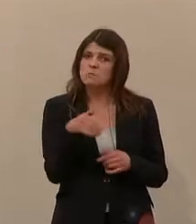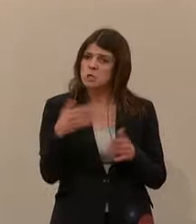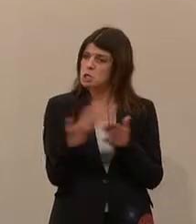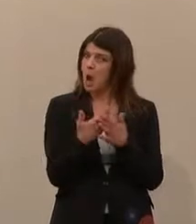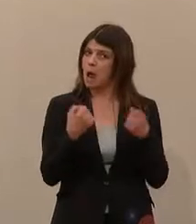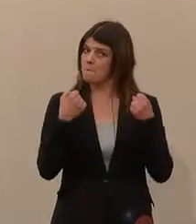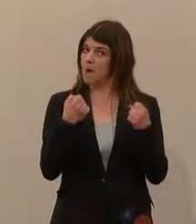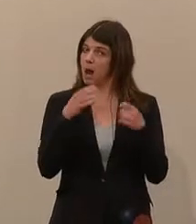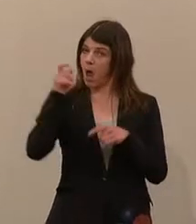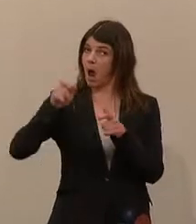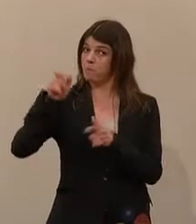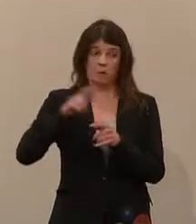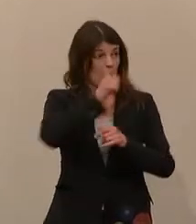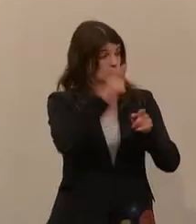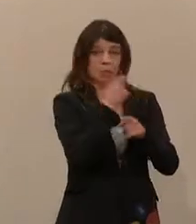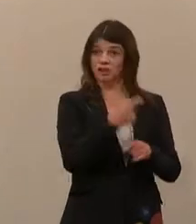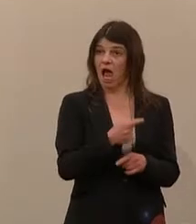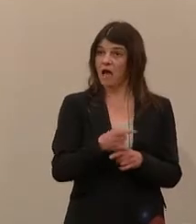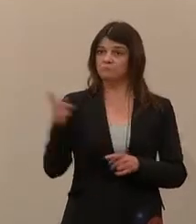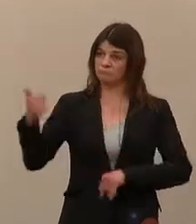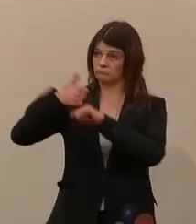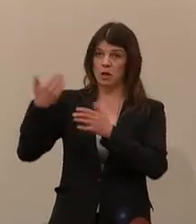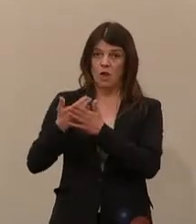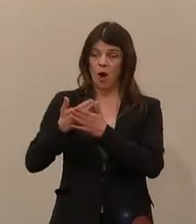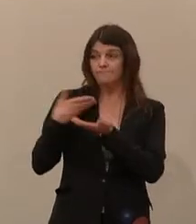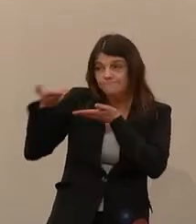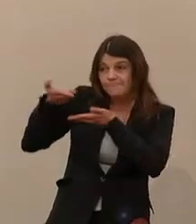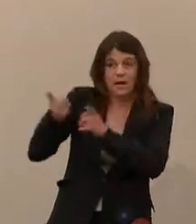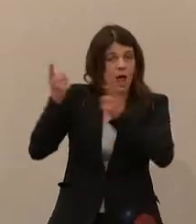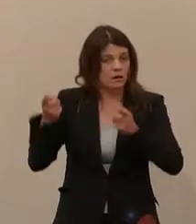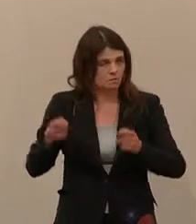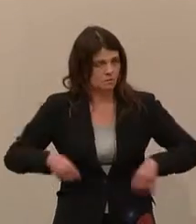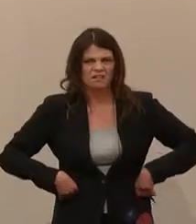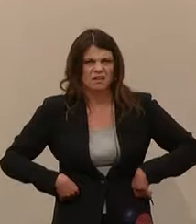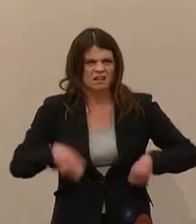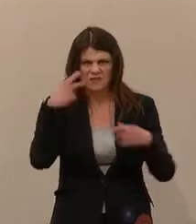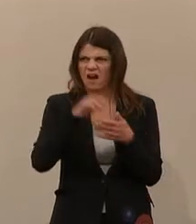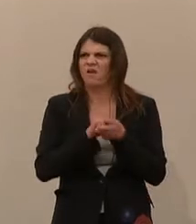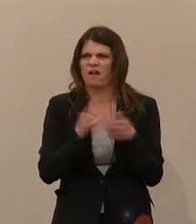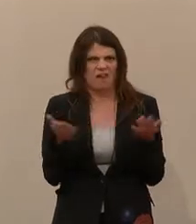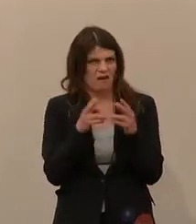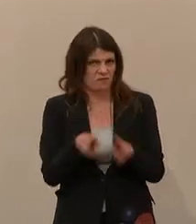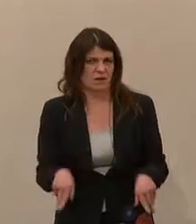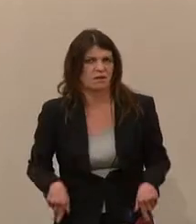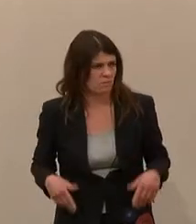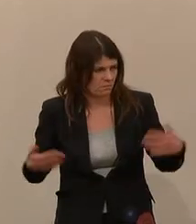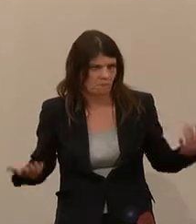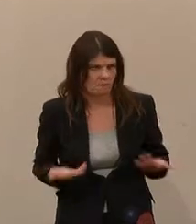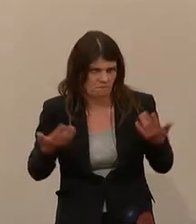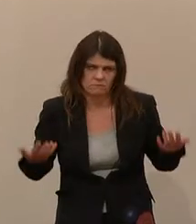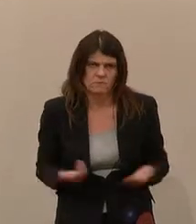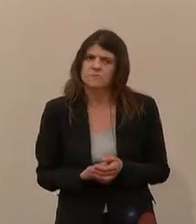Machthabern gleich als allererster mit denen arrangieren wird? Herr Kollege Leichtfried, ich meine, Sie sind natürlich